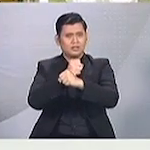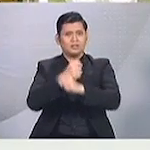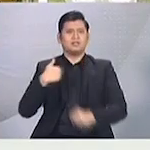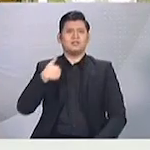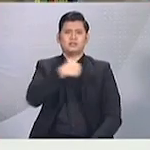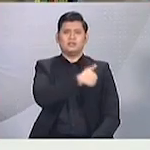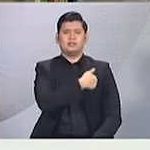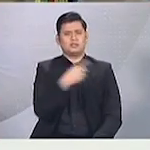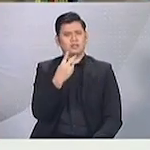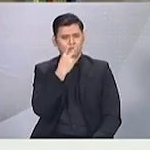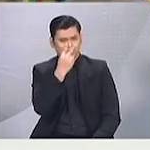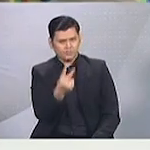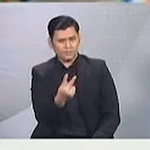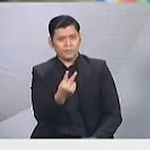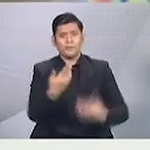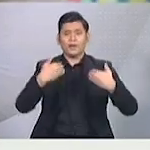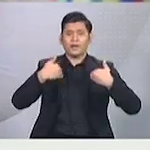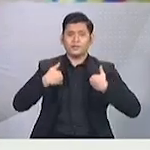dapati ada